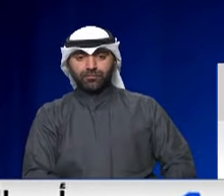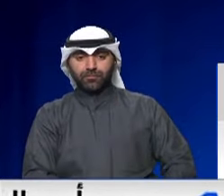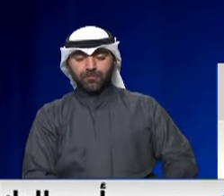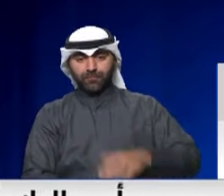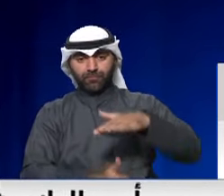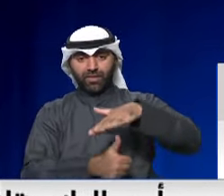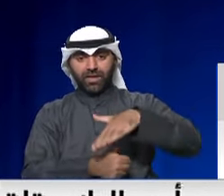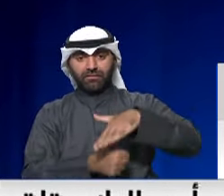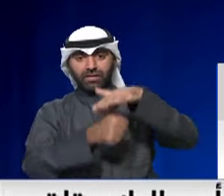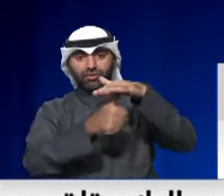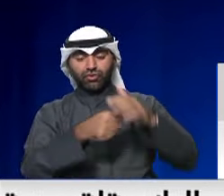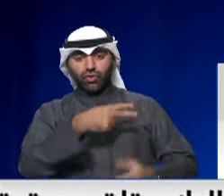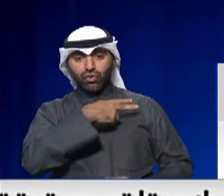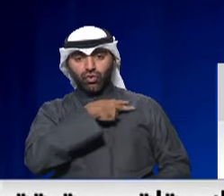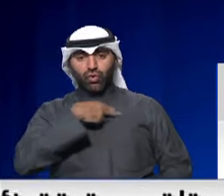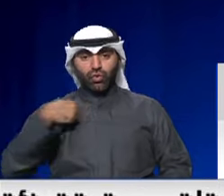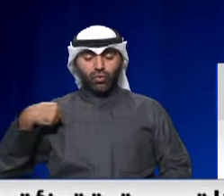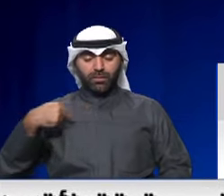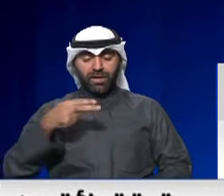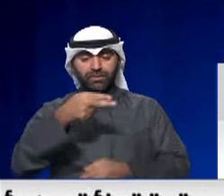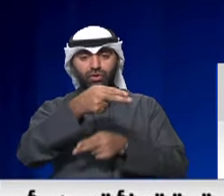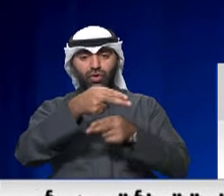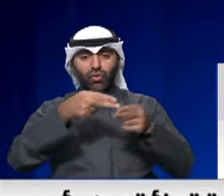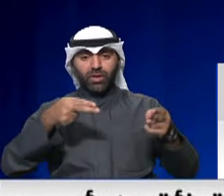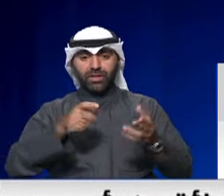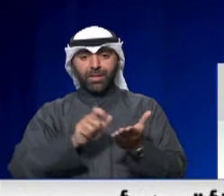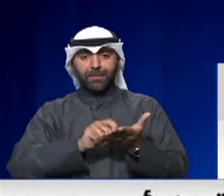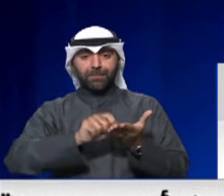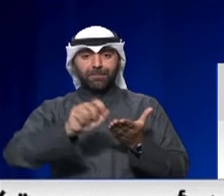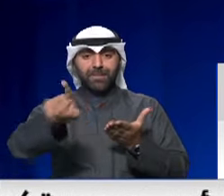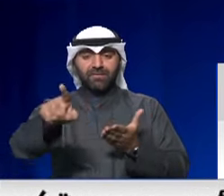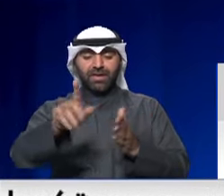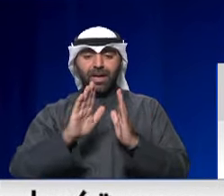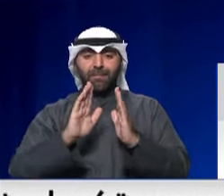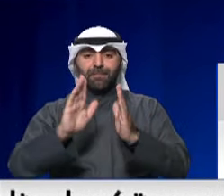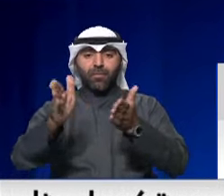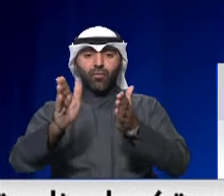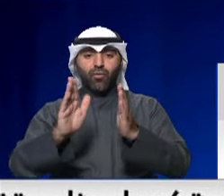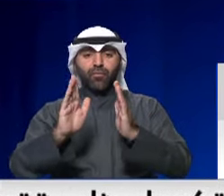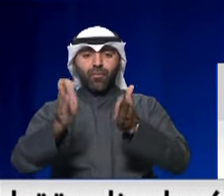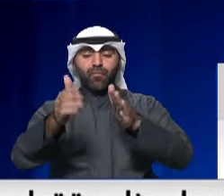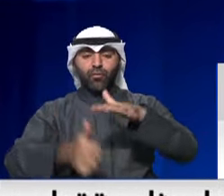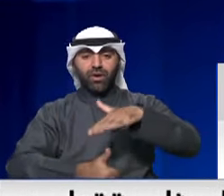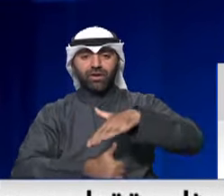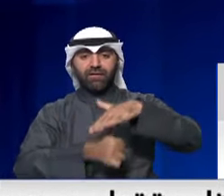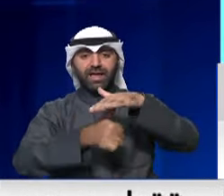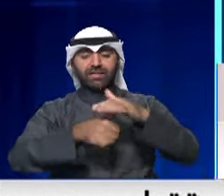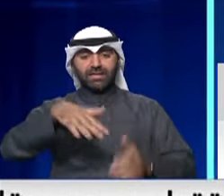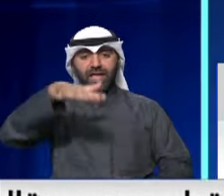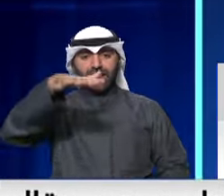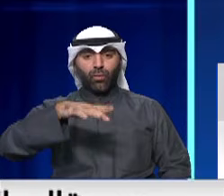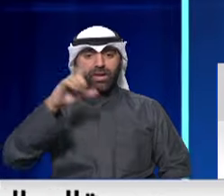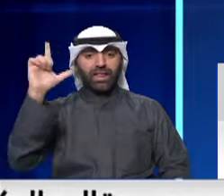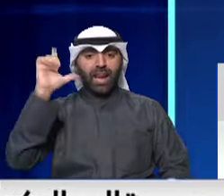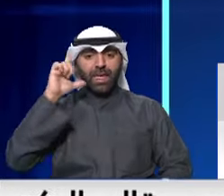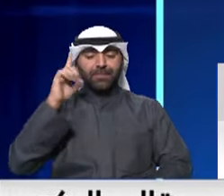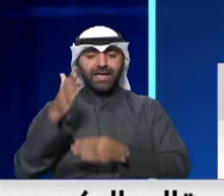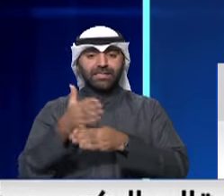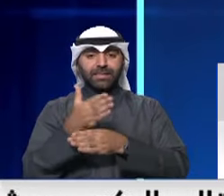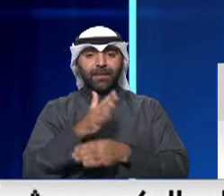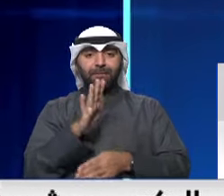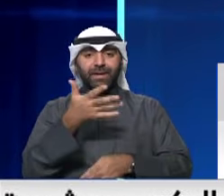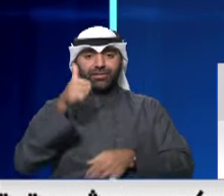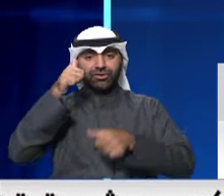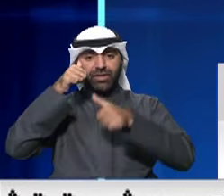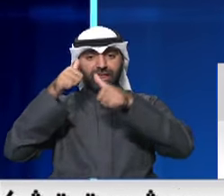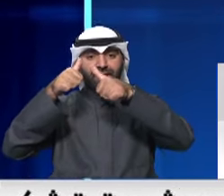بعث سمو الشيخ أحمد نواف الأحمد الصباح رئيس مجلس الوزراء حفظه الله ببرقية تهنئة إلى دولة الدكتور محمد